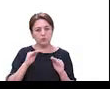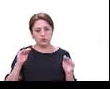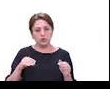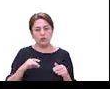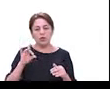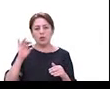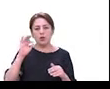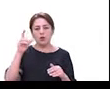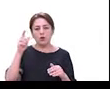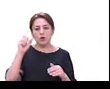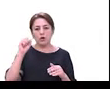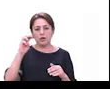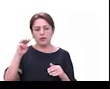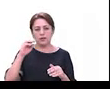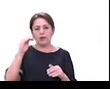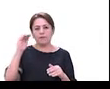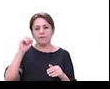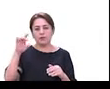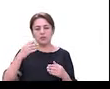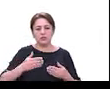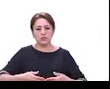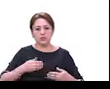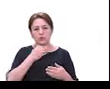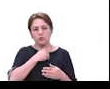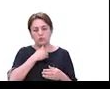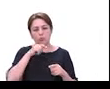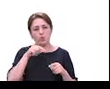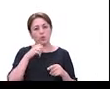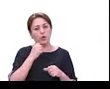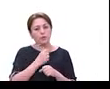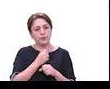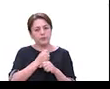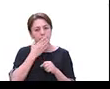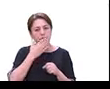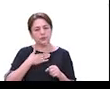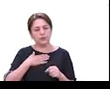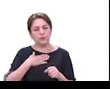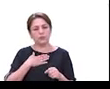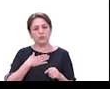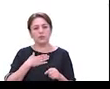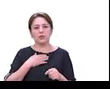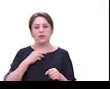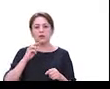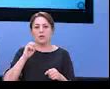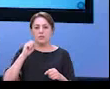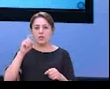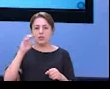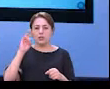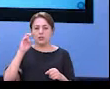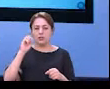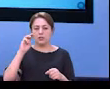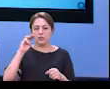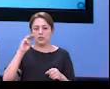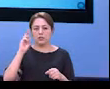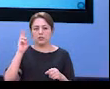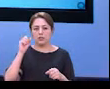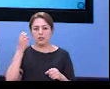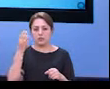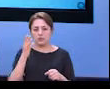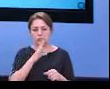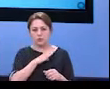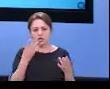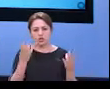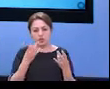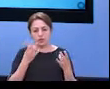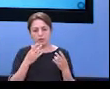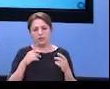rohat farog'atda yashamoqchi bo'lsa, u albatta mehnatsevar, mehnatkash bo'lish kerak ekan. Chunki mehnatning